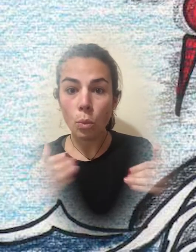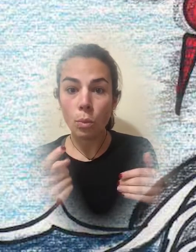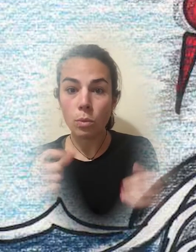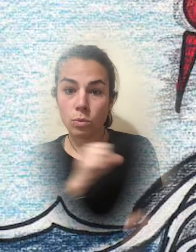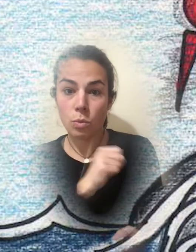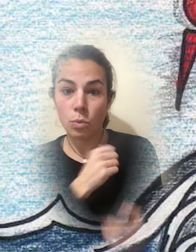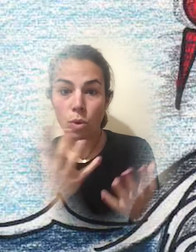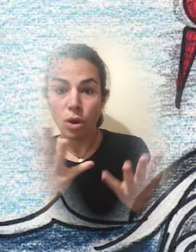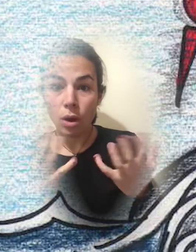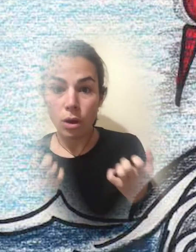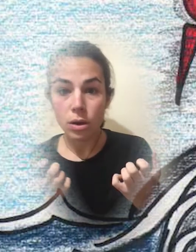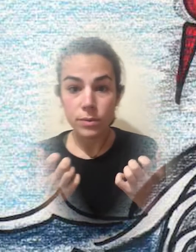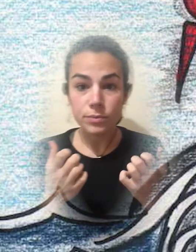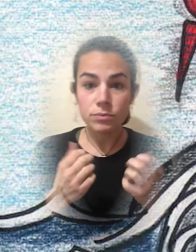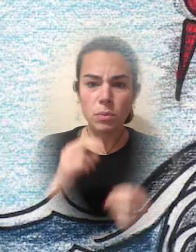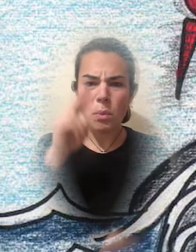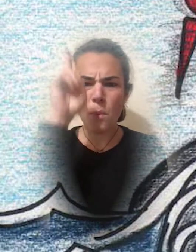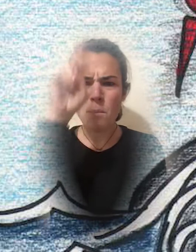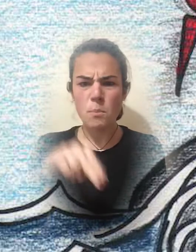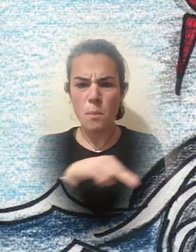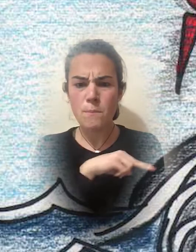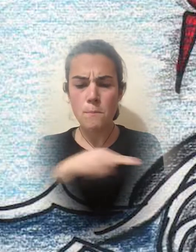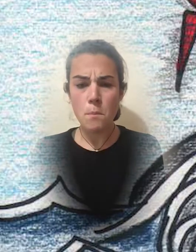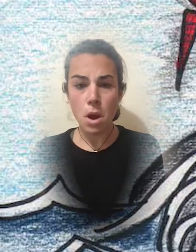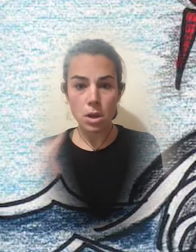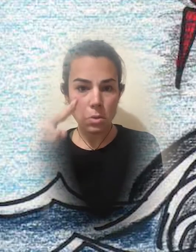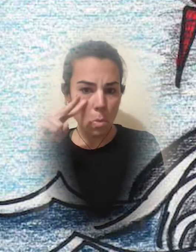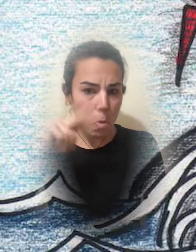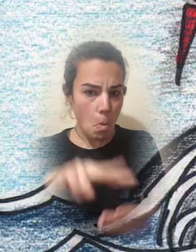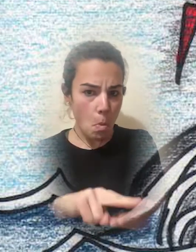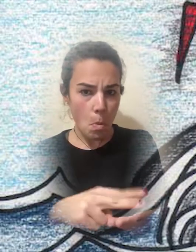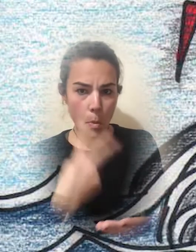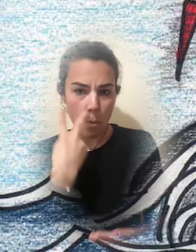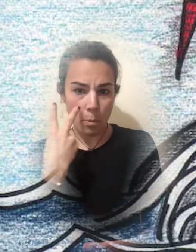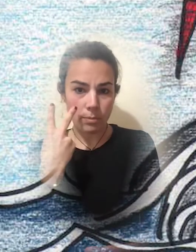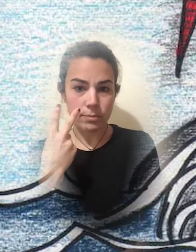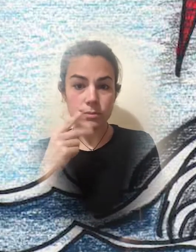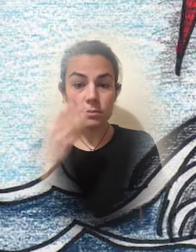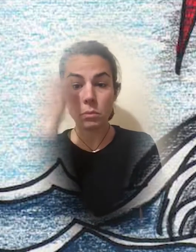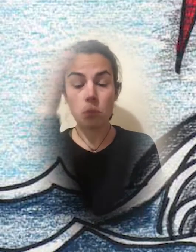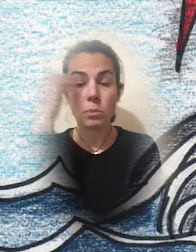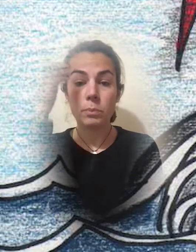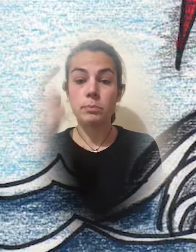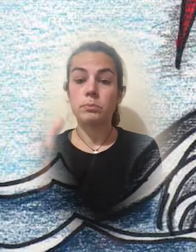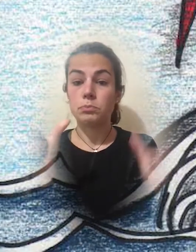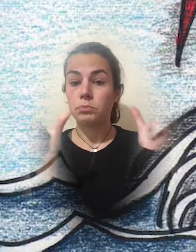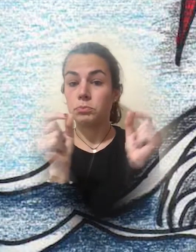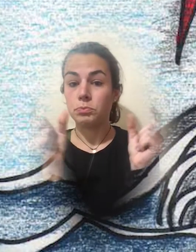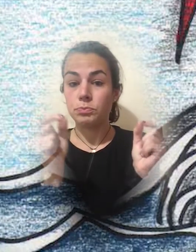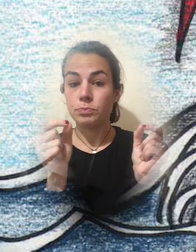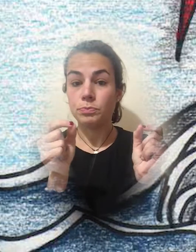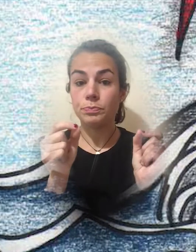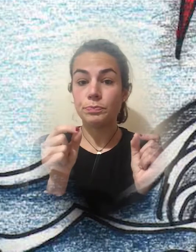pinces. No! Les gavines tenien raó. M'he tornat lleig de tant mirar-me